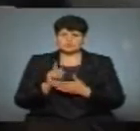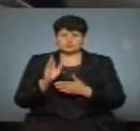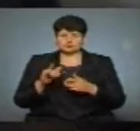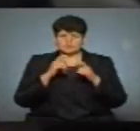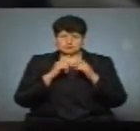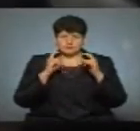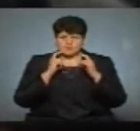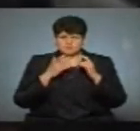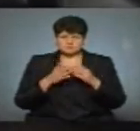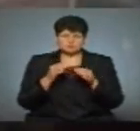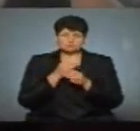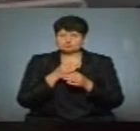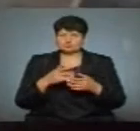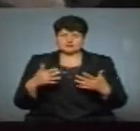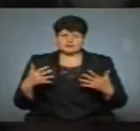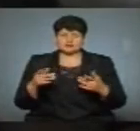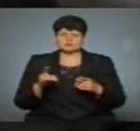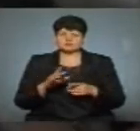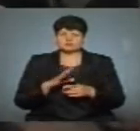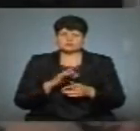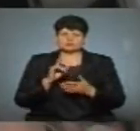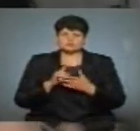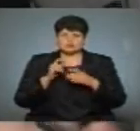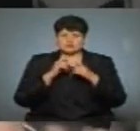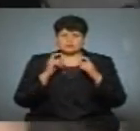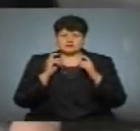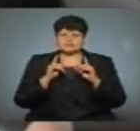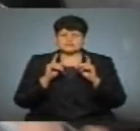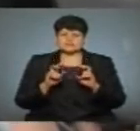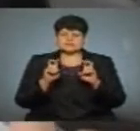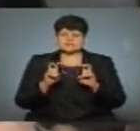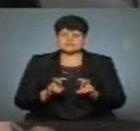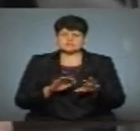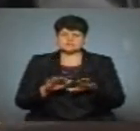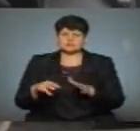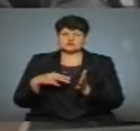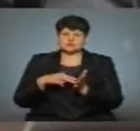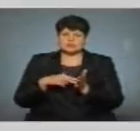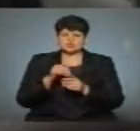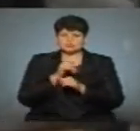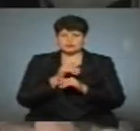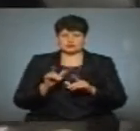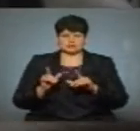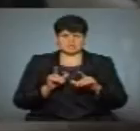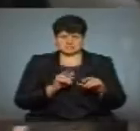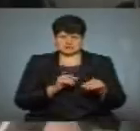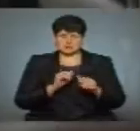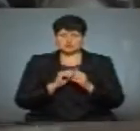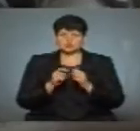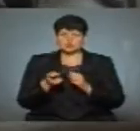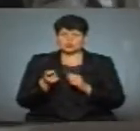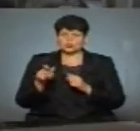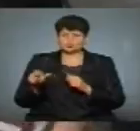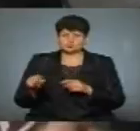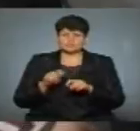таких, будь-яких масках, але щоб були обов'язково маски, і тільки сидячі місця, стоячим не можна їздити. Кожен кондуктор контролює